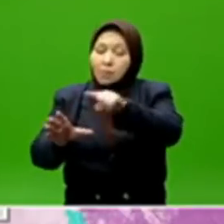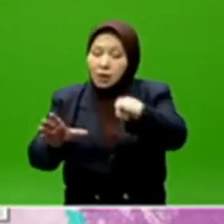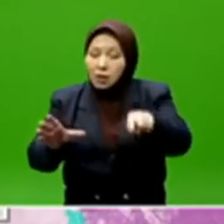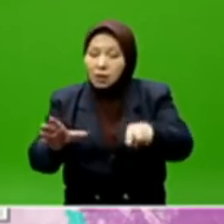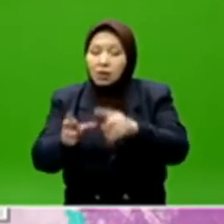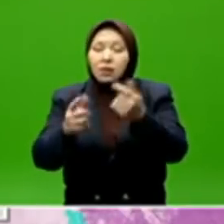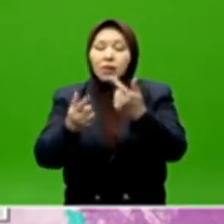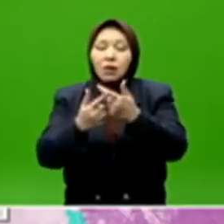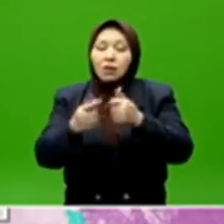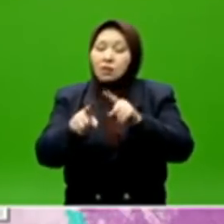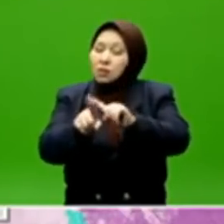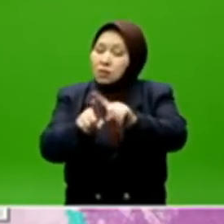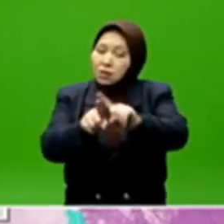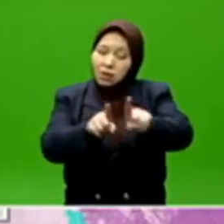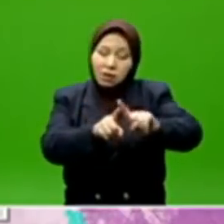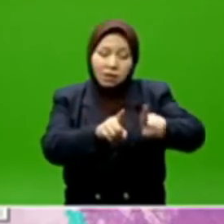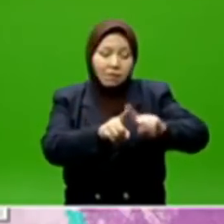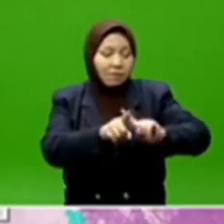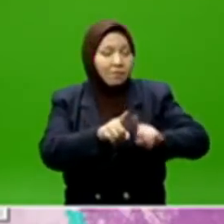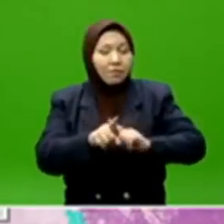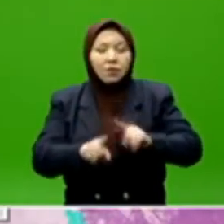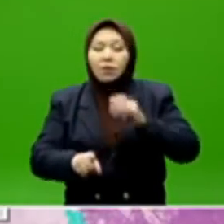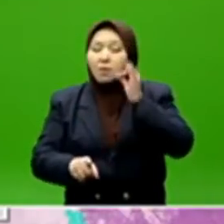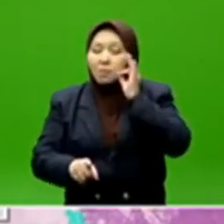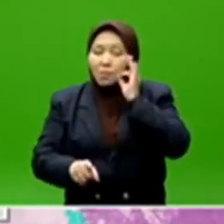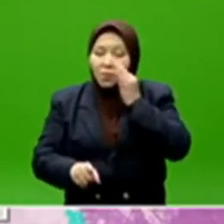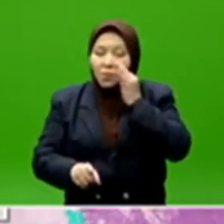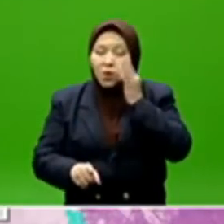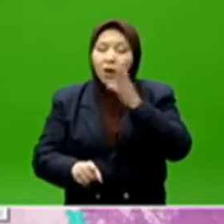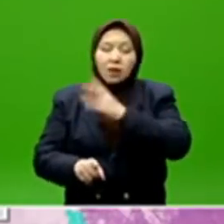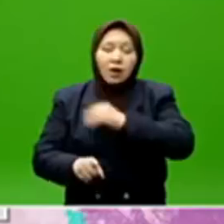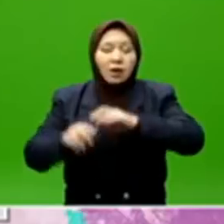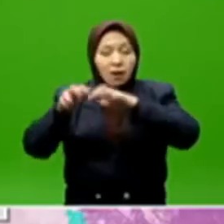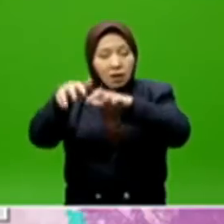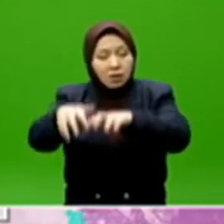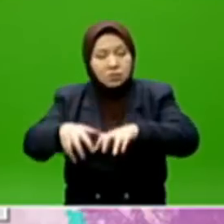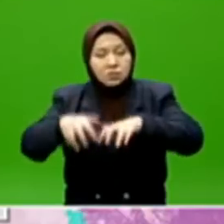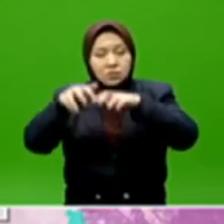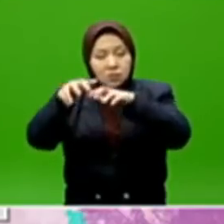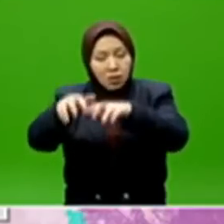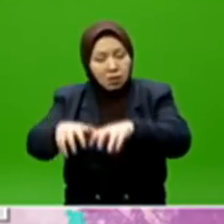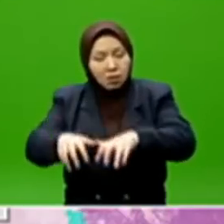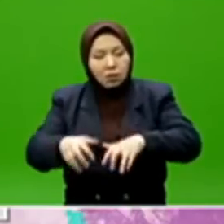من الناس تهوي